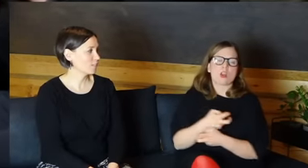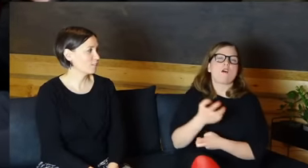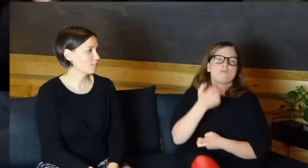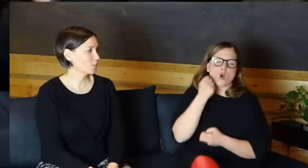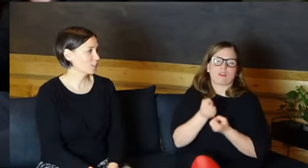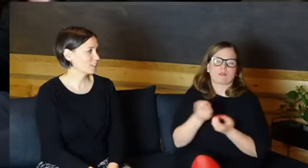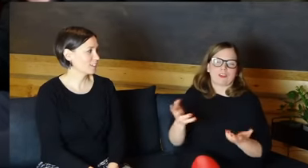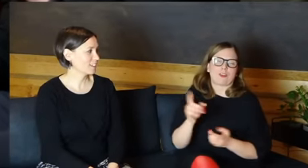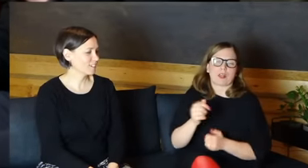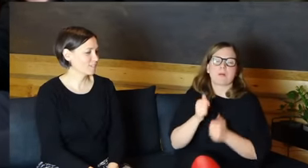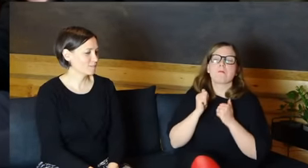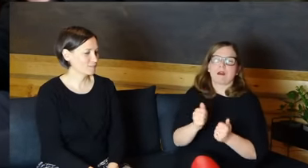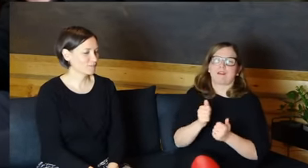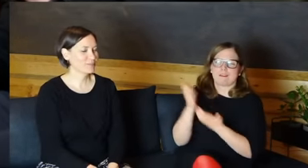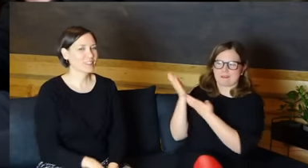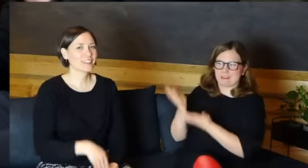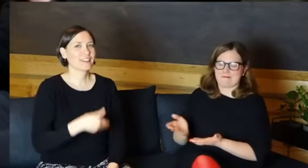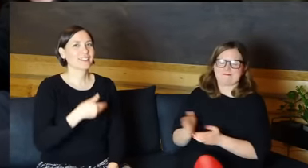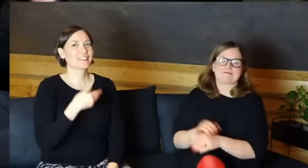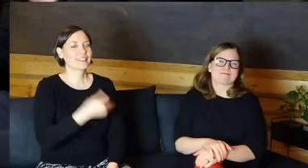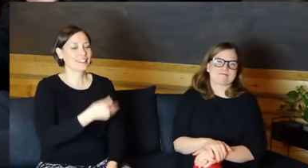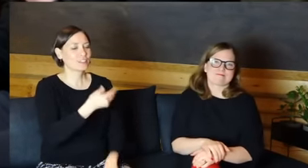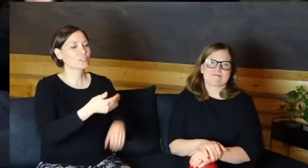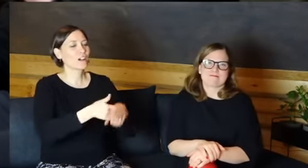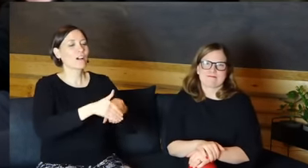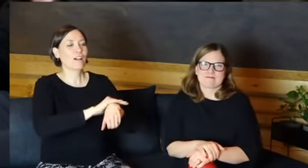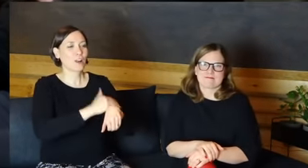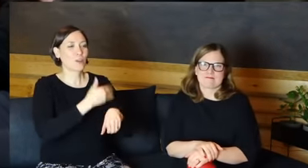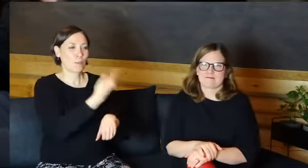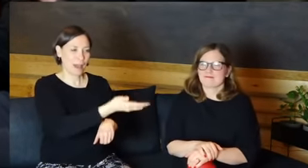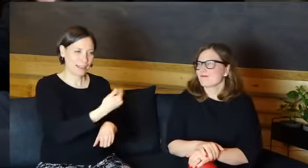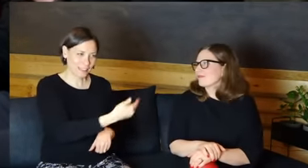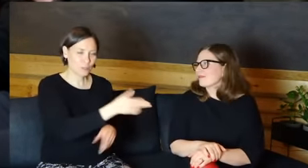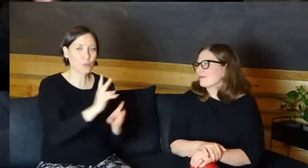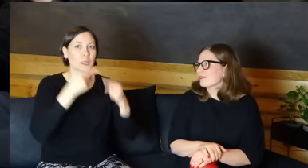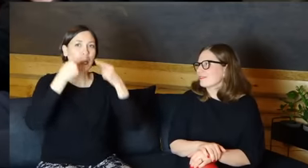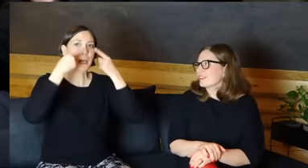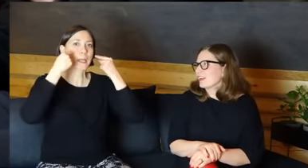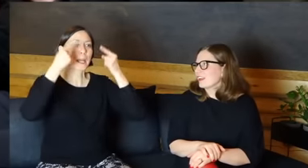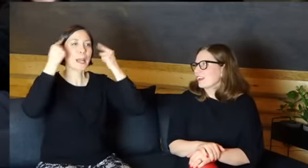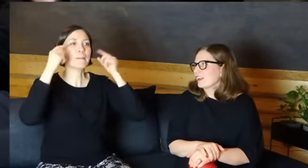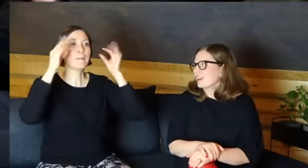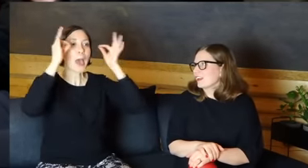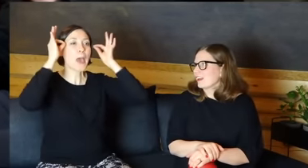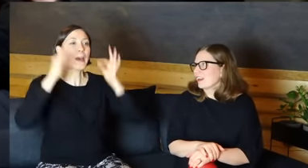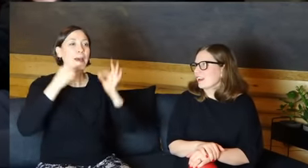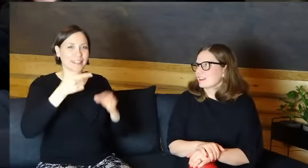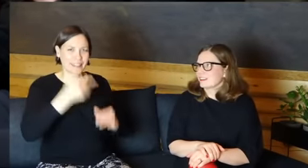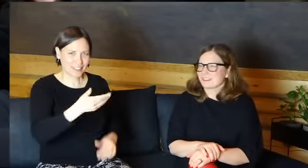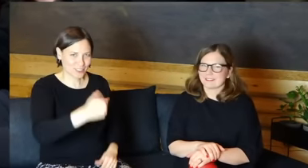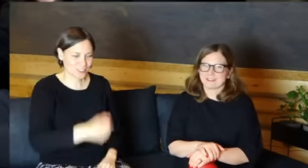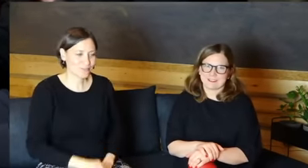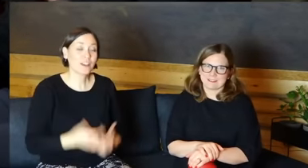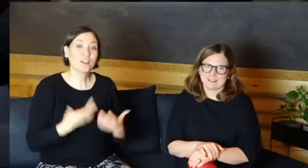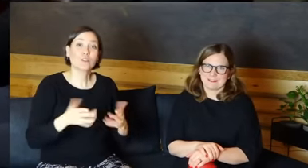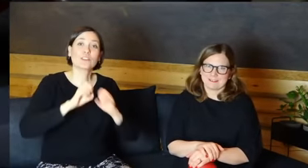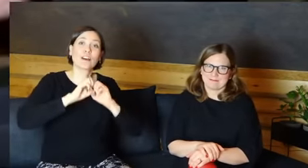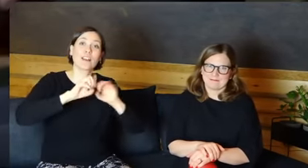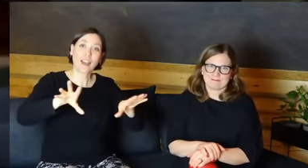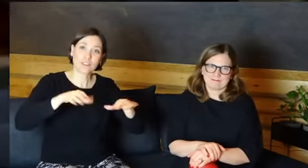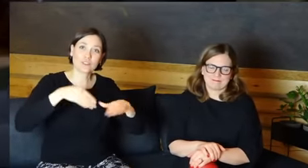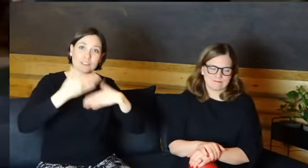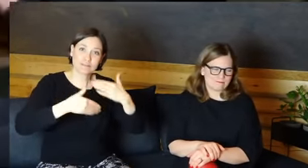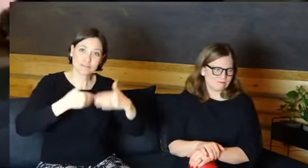kiitos Kaljupäälle ja Rillikallelle tästä puhelusta. Jatketaan lähetystä, täällä aika